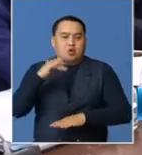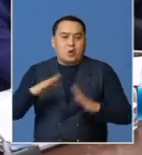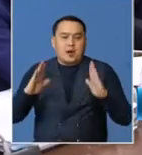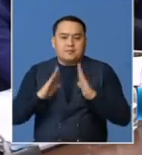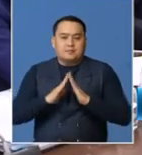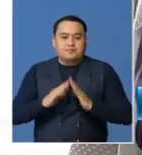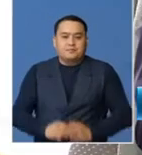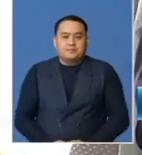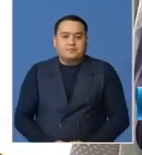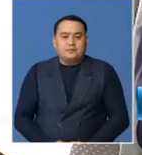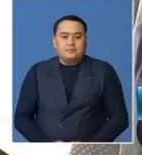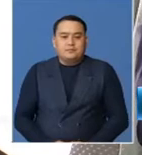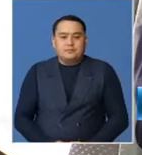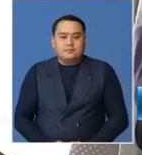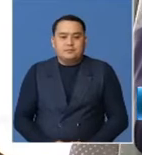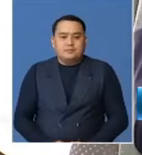дома.